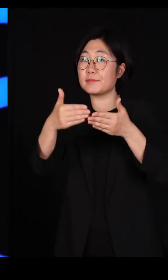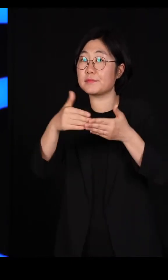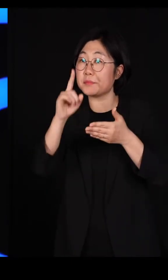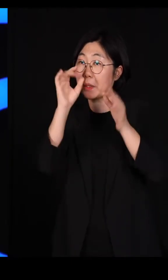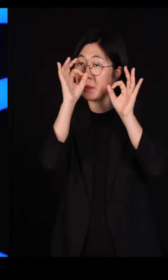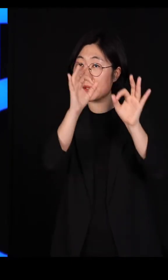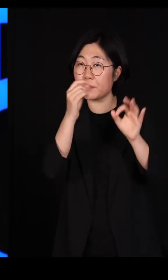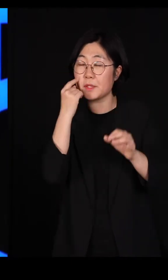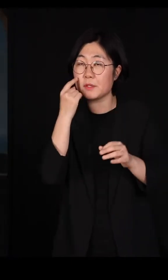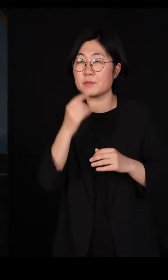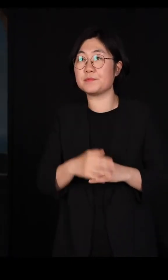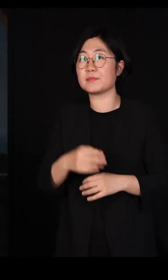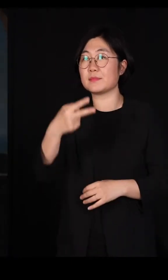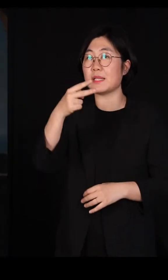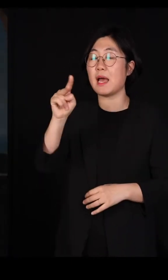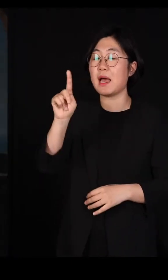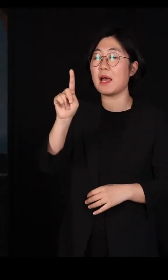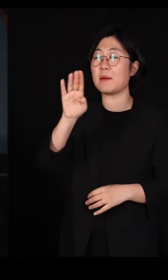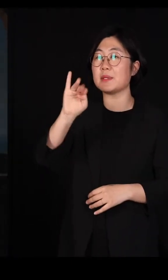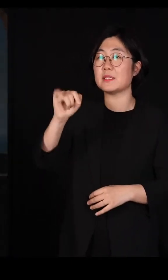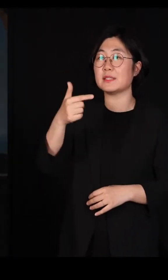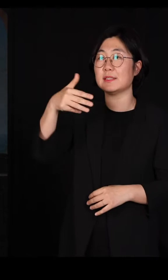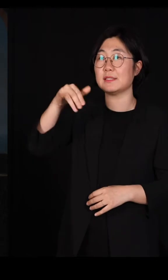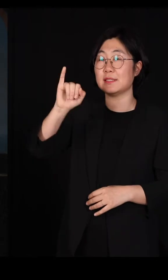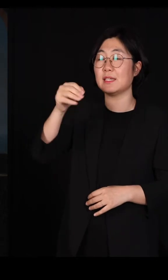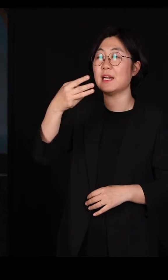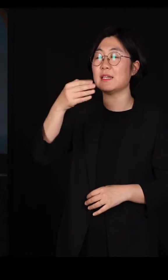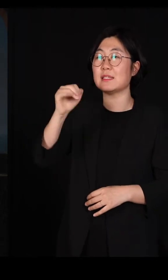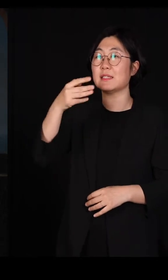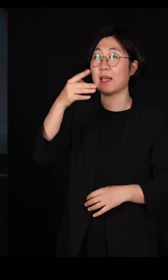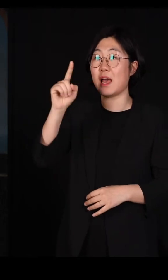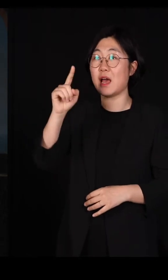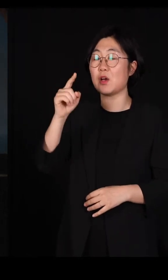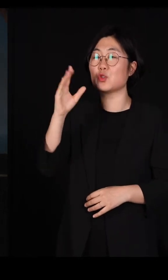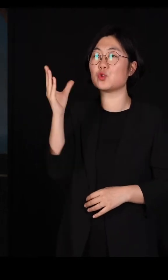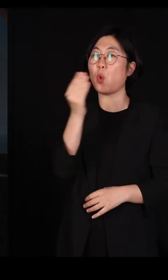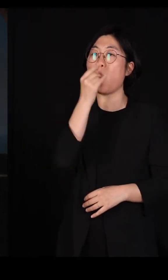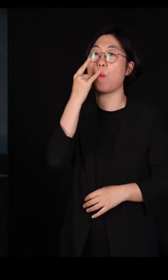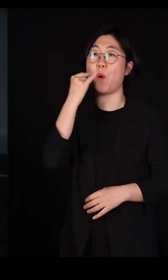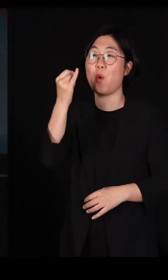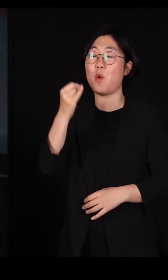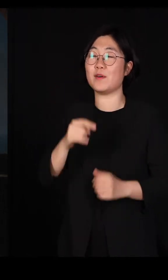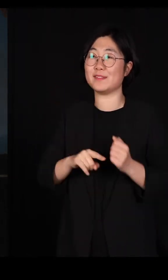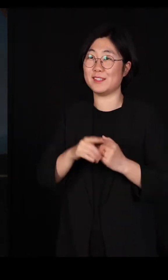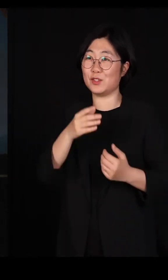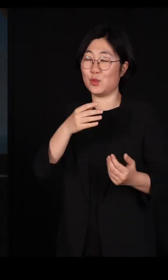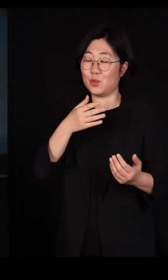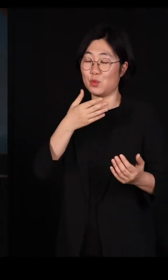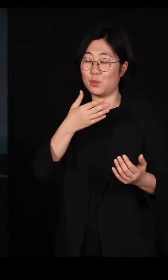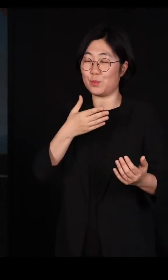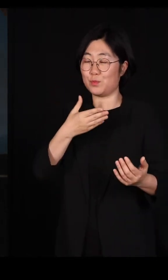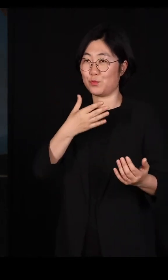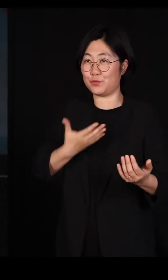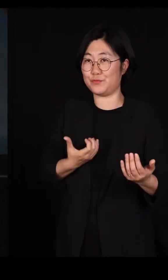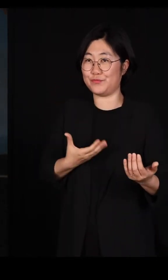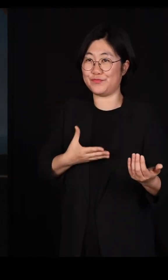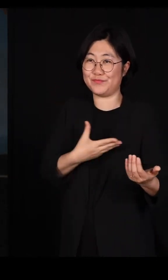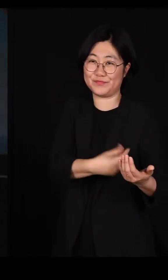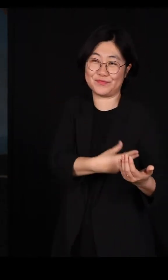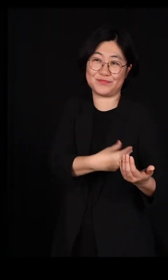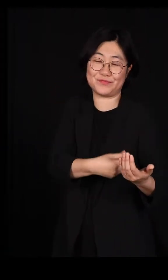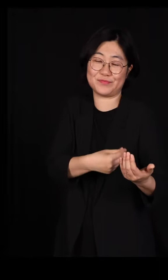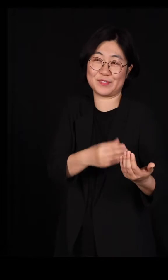하나 보지요. 다빈치의 리타의 성모, 바로 모유 수유를 하고 있는 르네상스 시대 작품입니다.